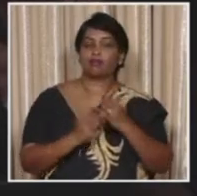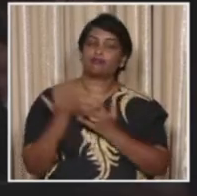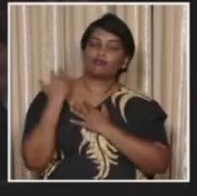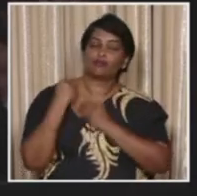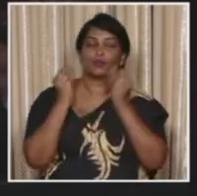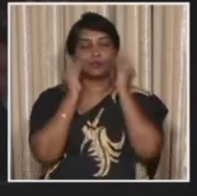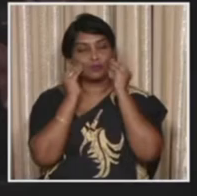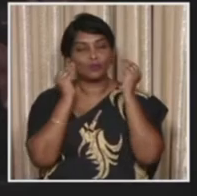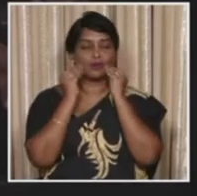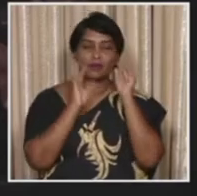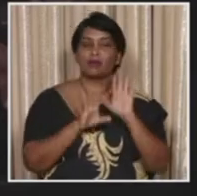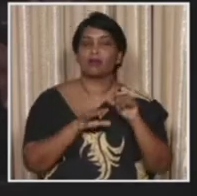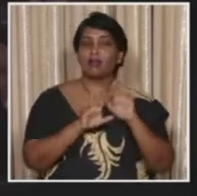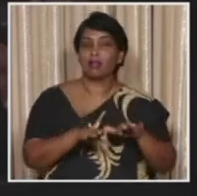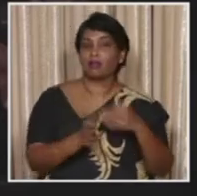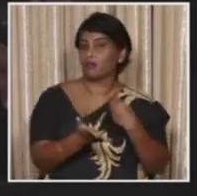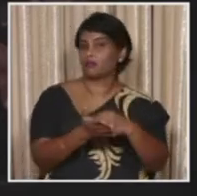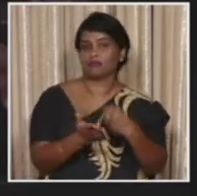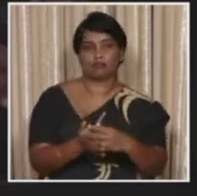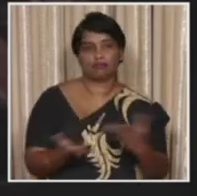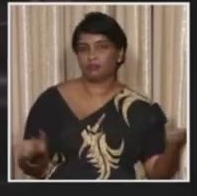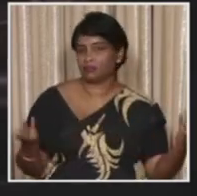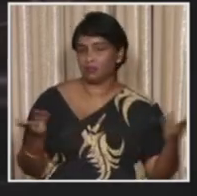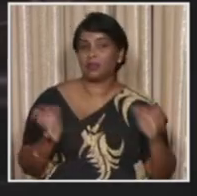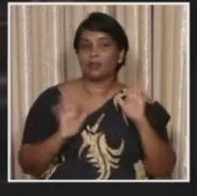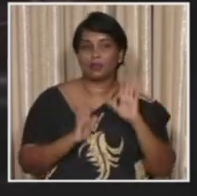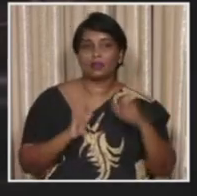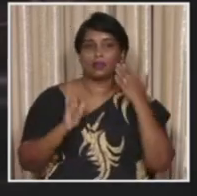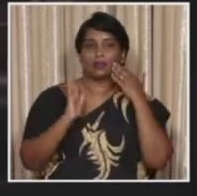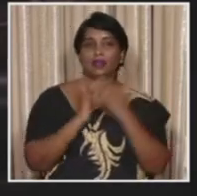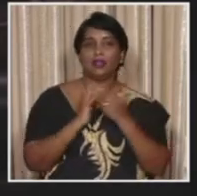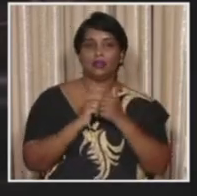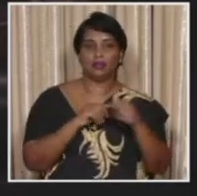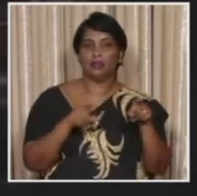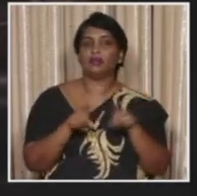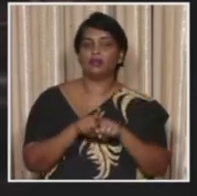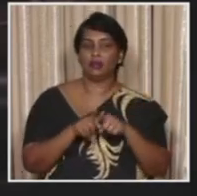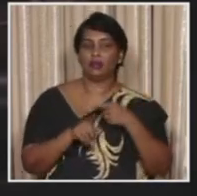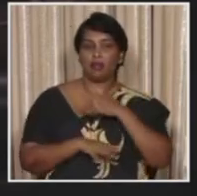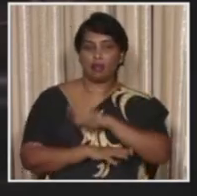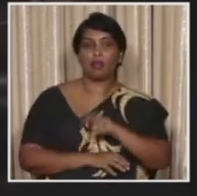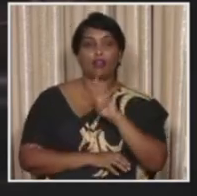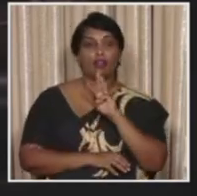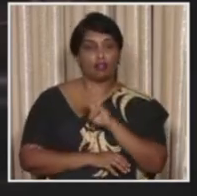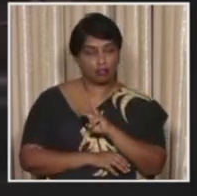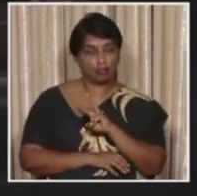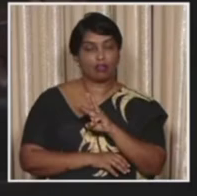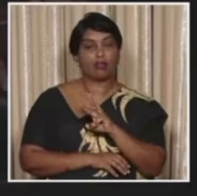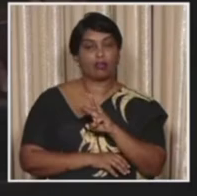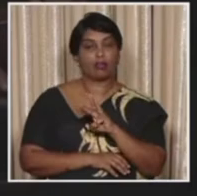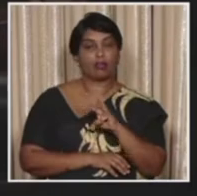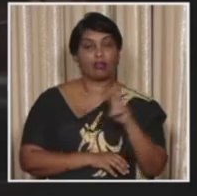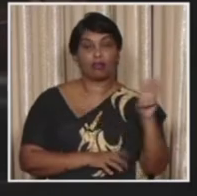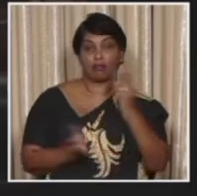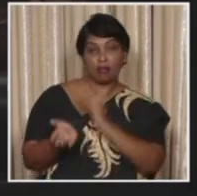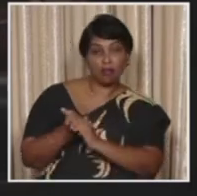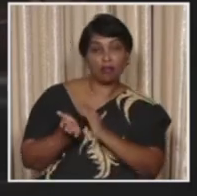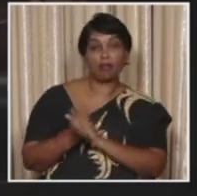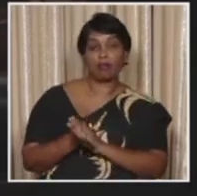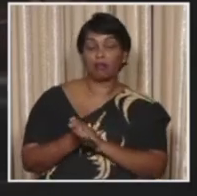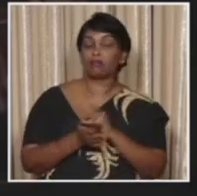දුන්නා හැබැයි දරුවන්ට සැලකුවේ නැහැ නමුත් ඔබතුමා අද මගේ දරුවෝ තුන්දෙනාත් එක්ක මගේ දරුවටත් පියා වෙන්න පුළුවන් කියන